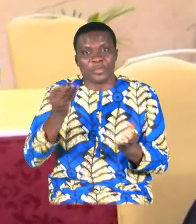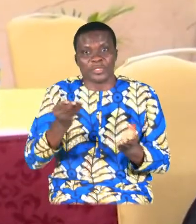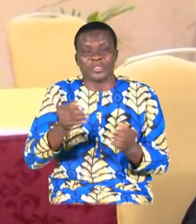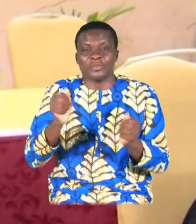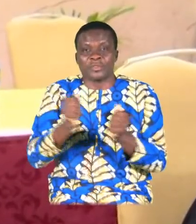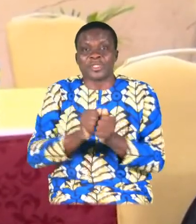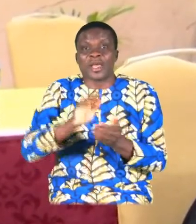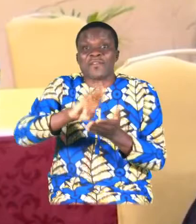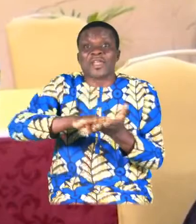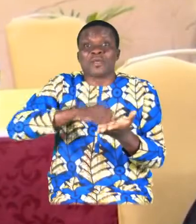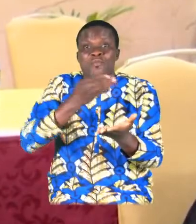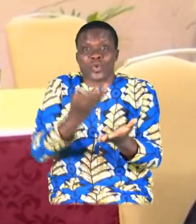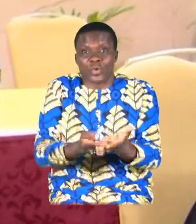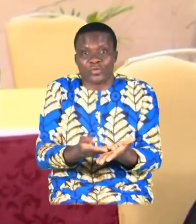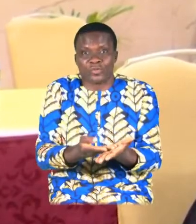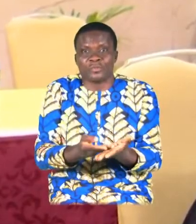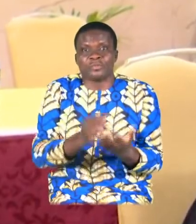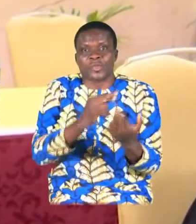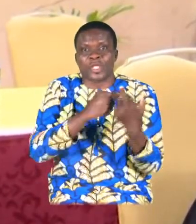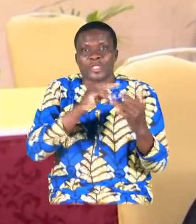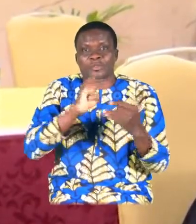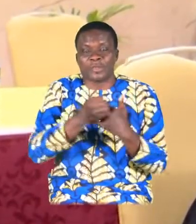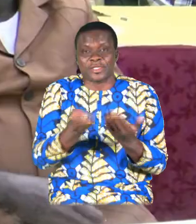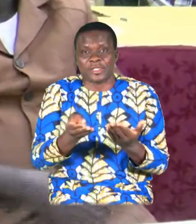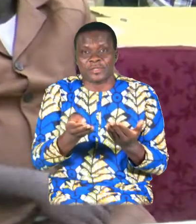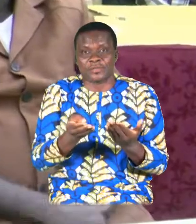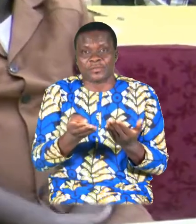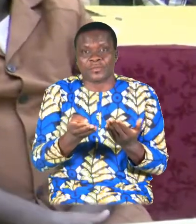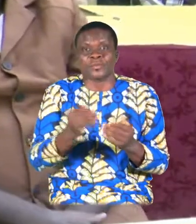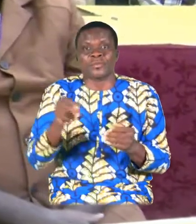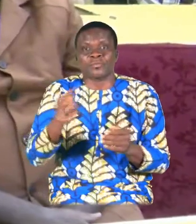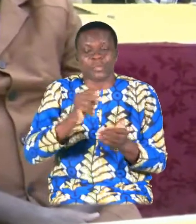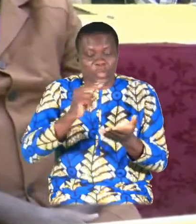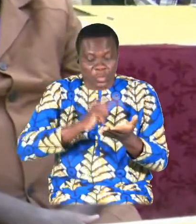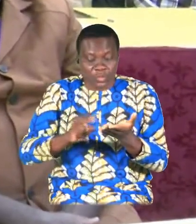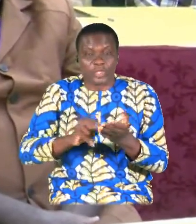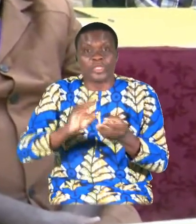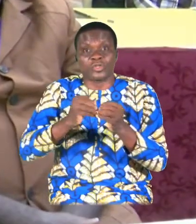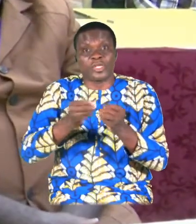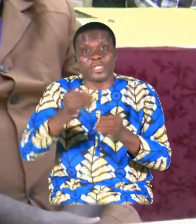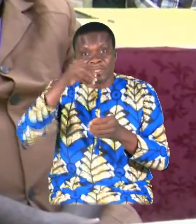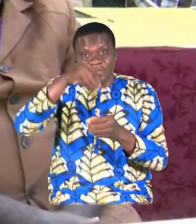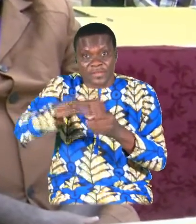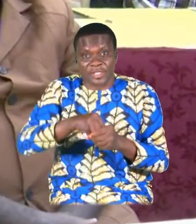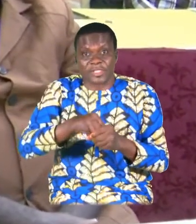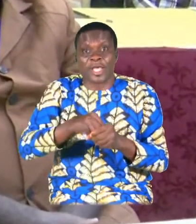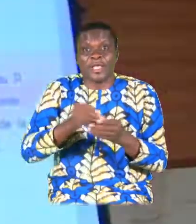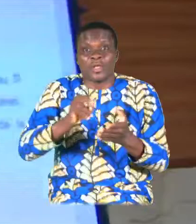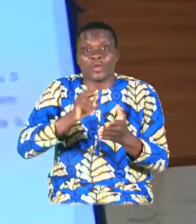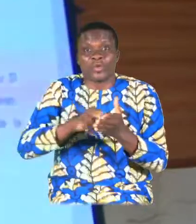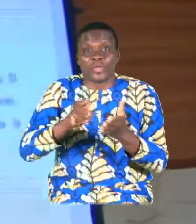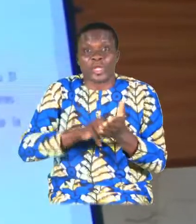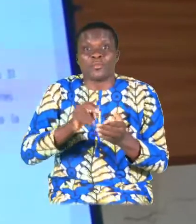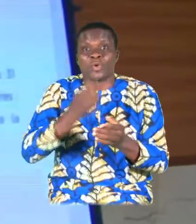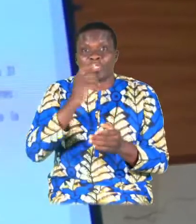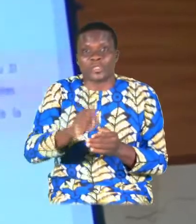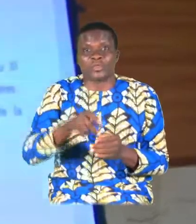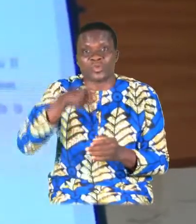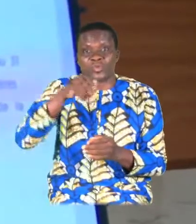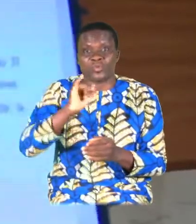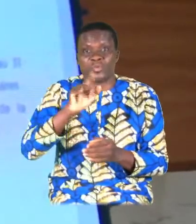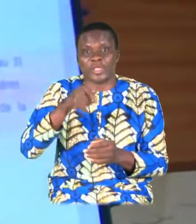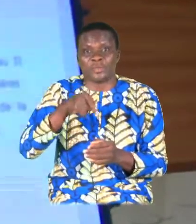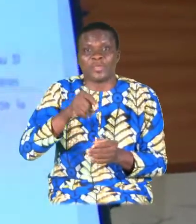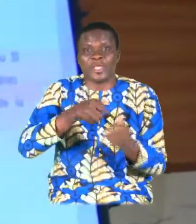Qu'avec preuve et responsabilité, nous lisons les chiffres contenus dans le présent rapport d'exécution du PIP